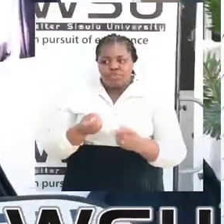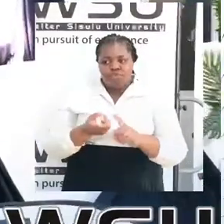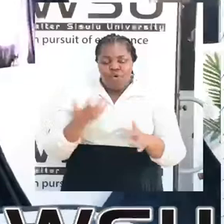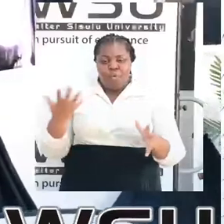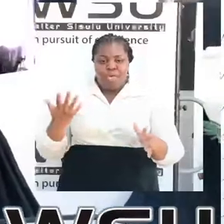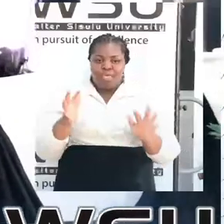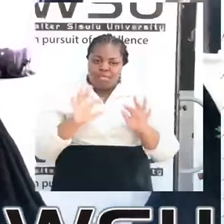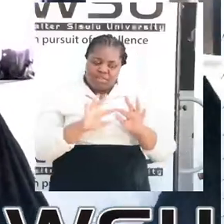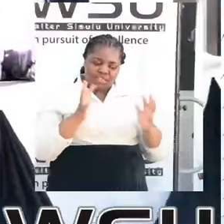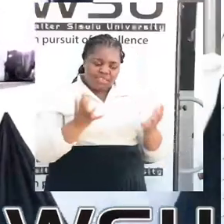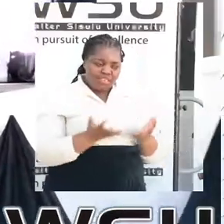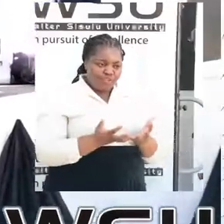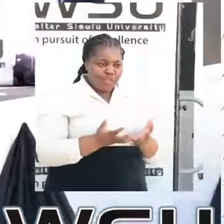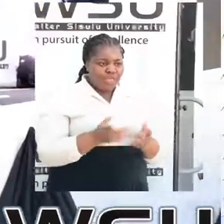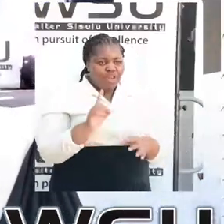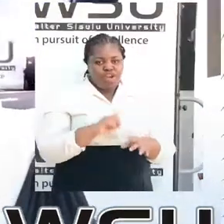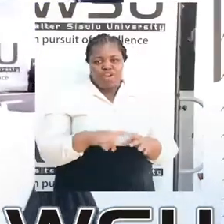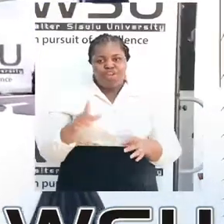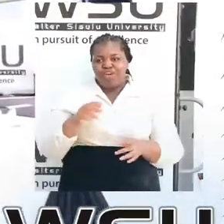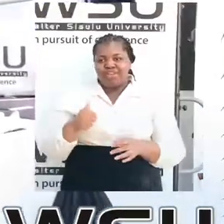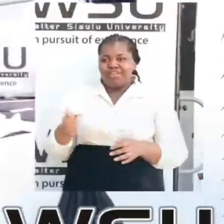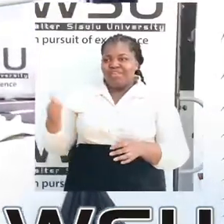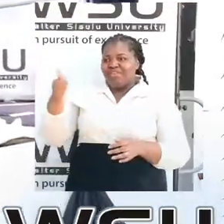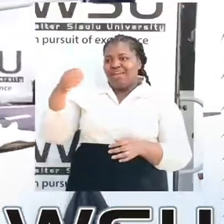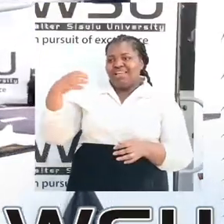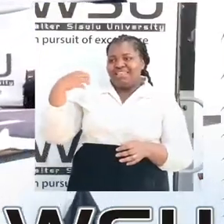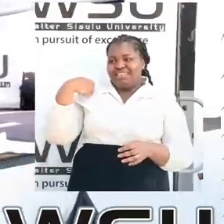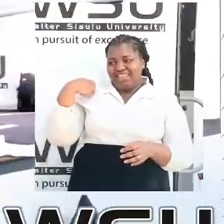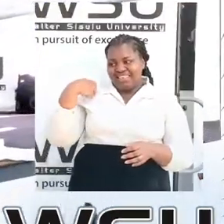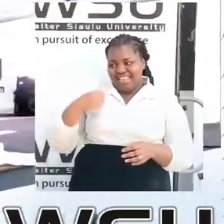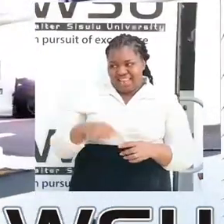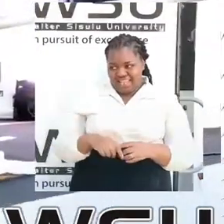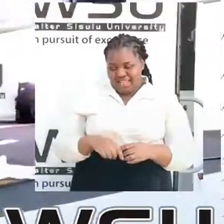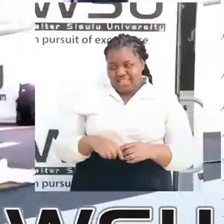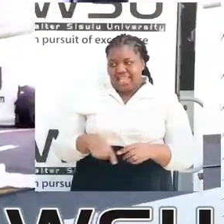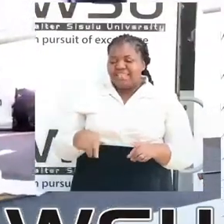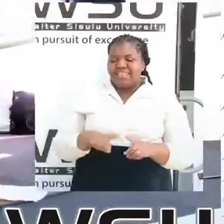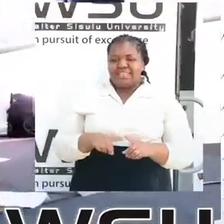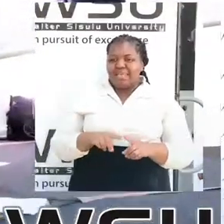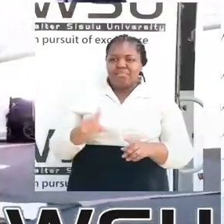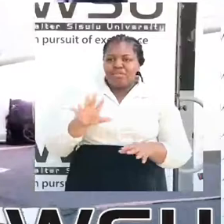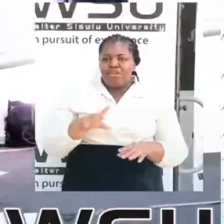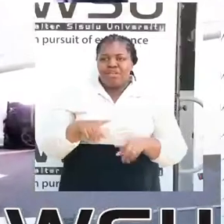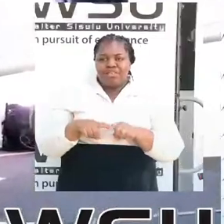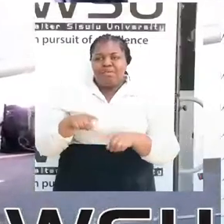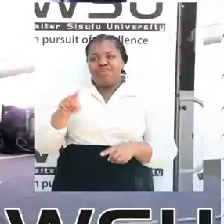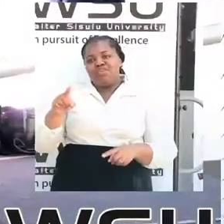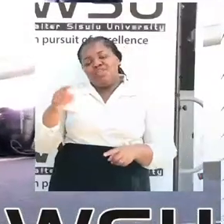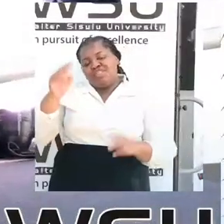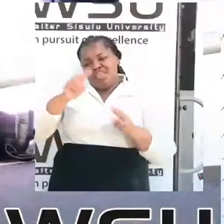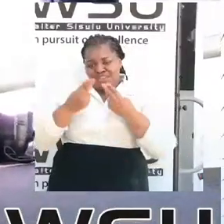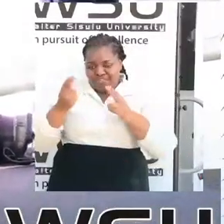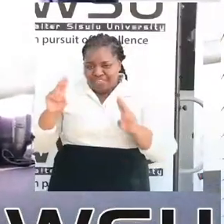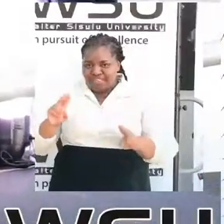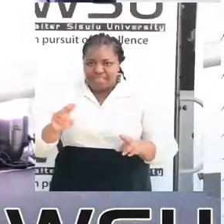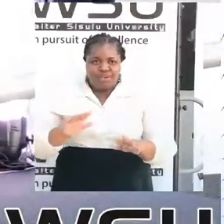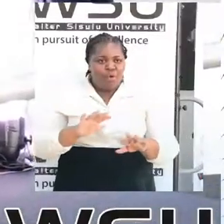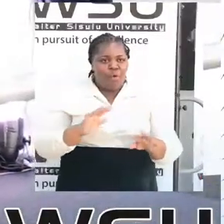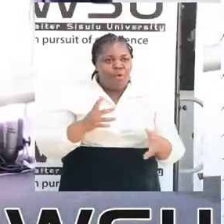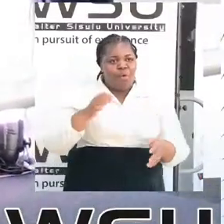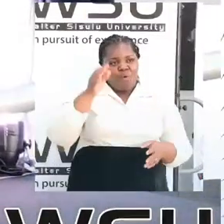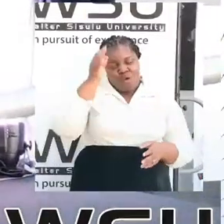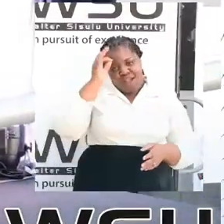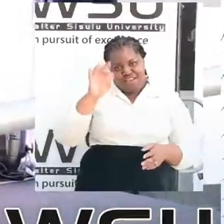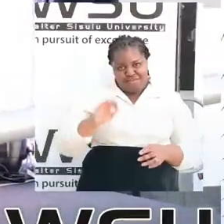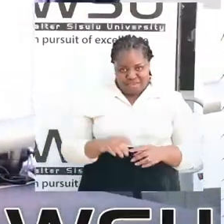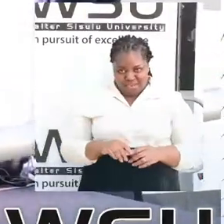sisizwe akakhuliswa i-vice chancellor engakhuliswa iyunivesithi engakhuliswa